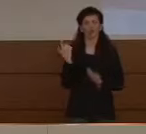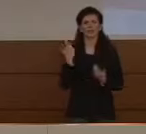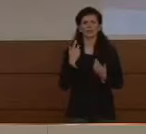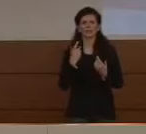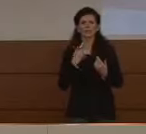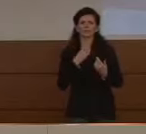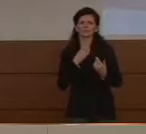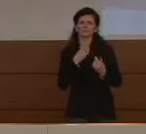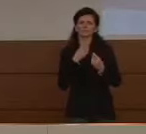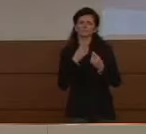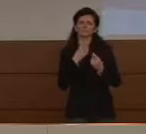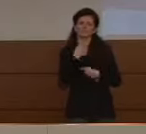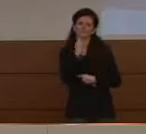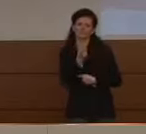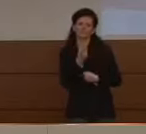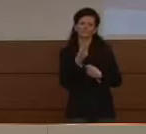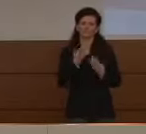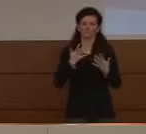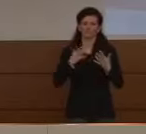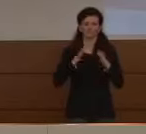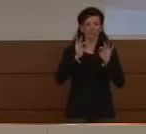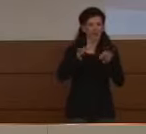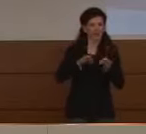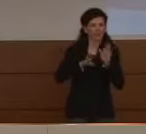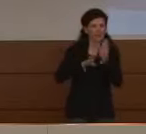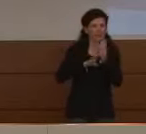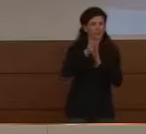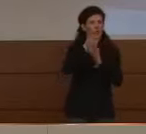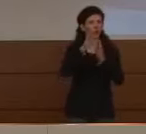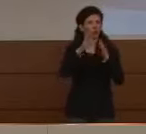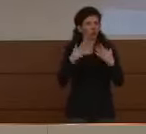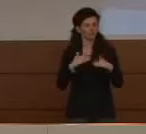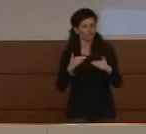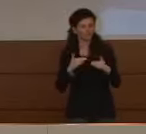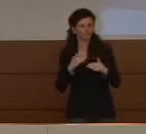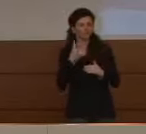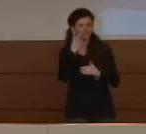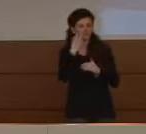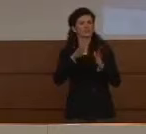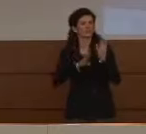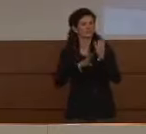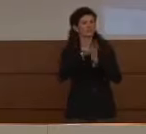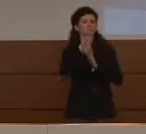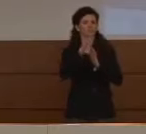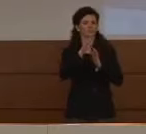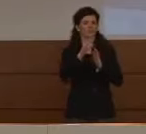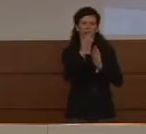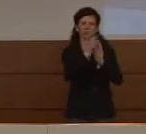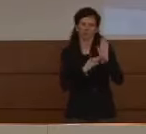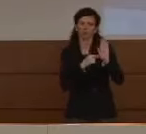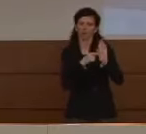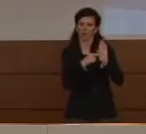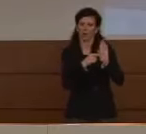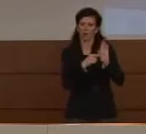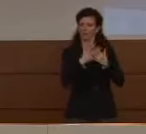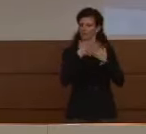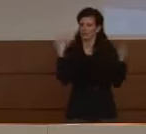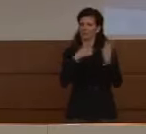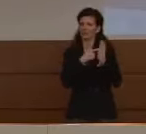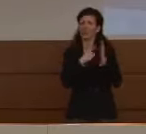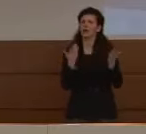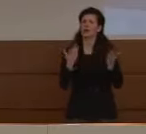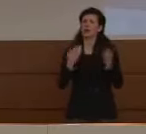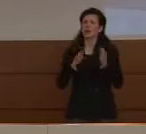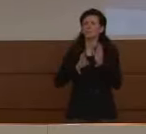quindi siamo arrivati al picco la situazione sicuramente è di flat vediamo i dati sono positivi ma possiamo veramente parlare di picco perché